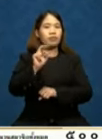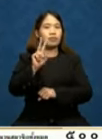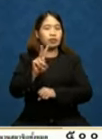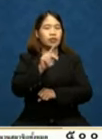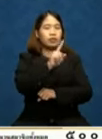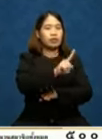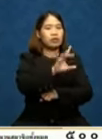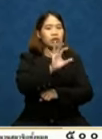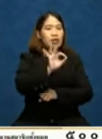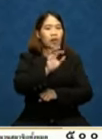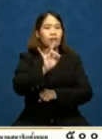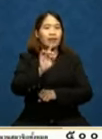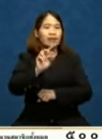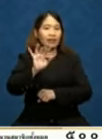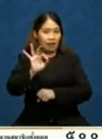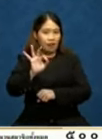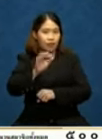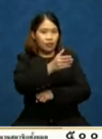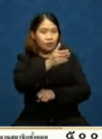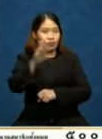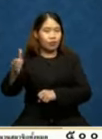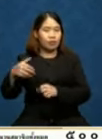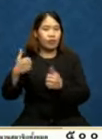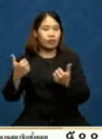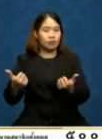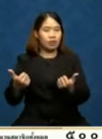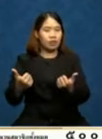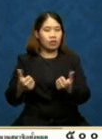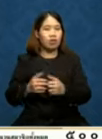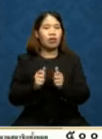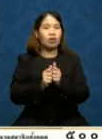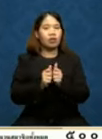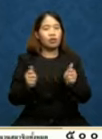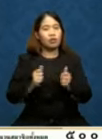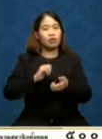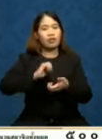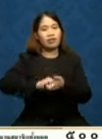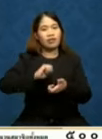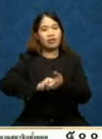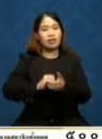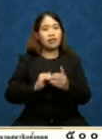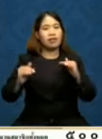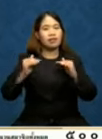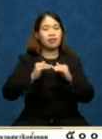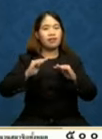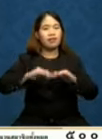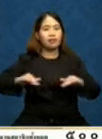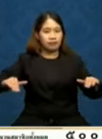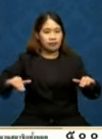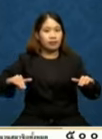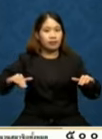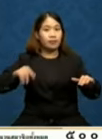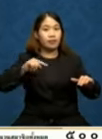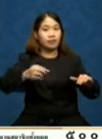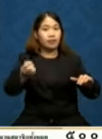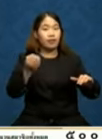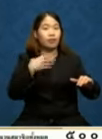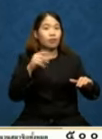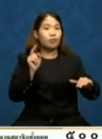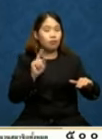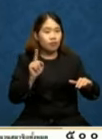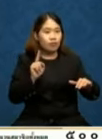1989 UN Convention on the Rights of the Child อนุสัญญาสหประชาชาติว่าด้วยสิทธิเด็กในอนุสัญญาว่าด้วย